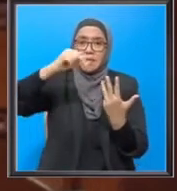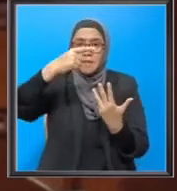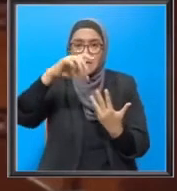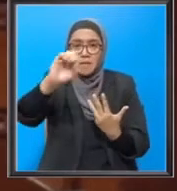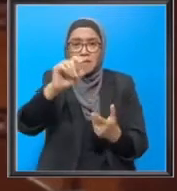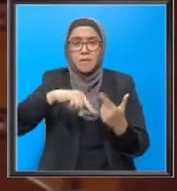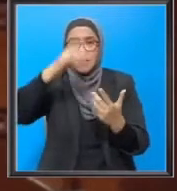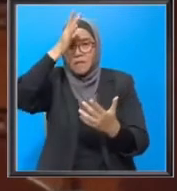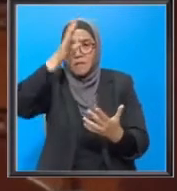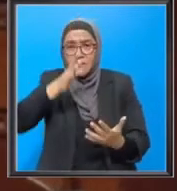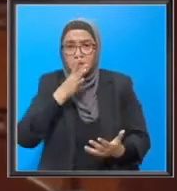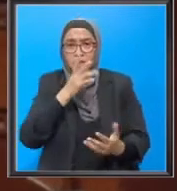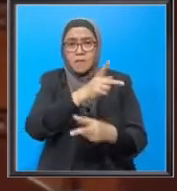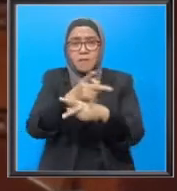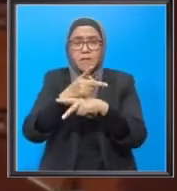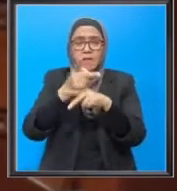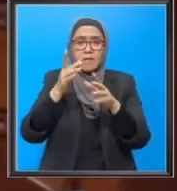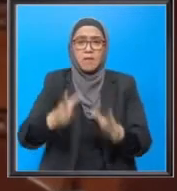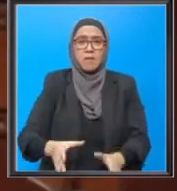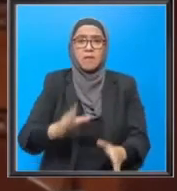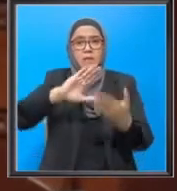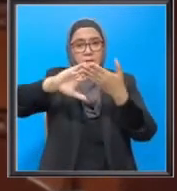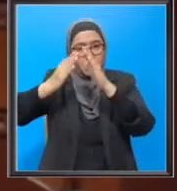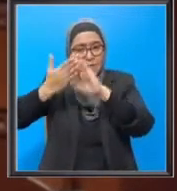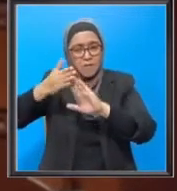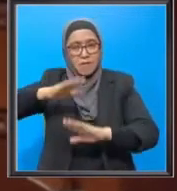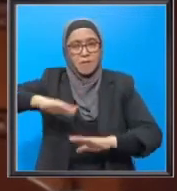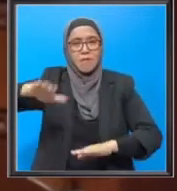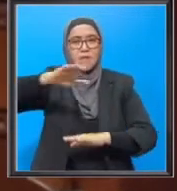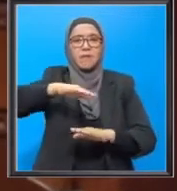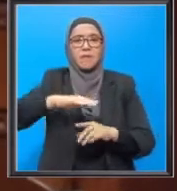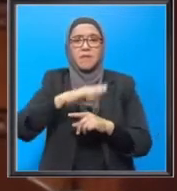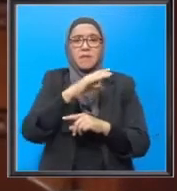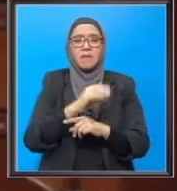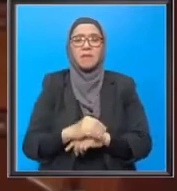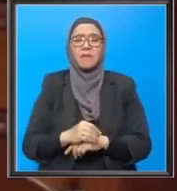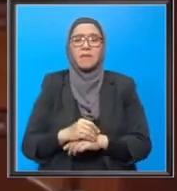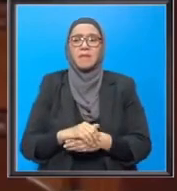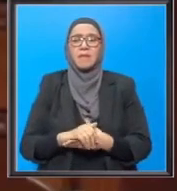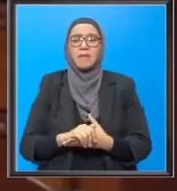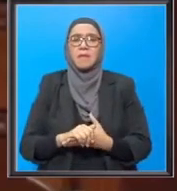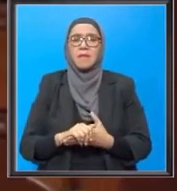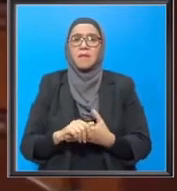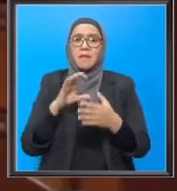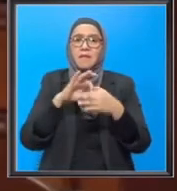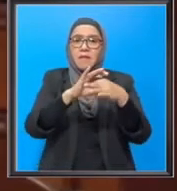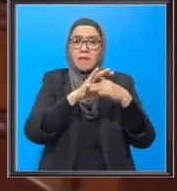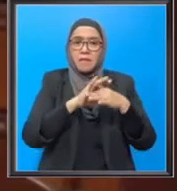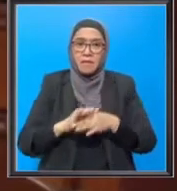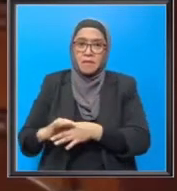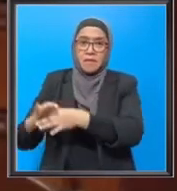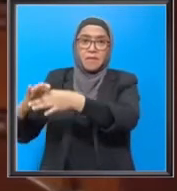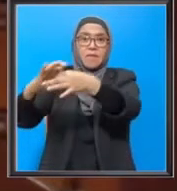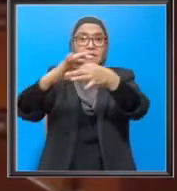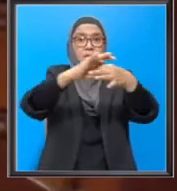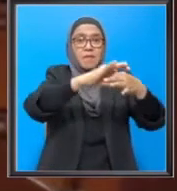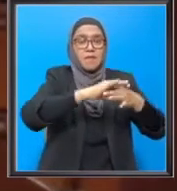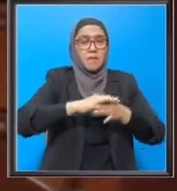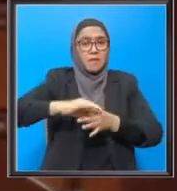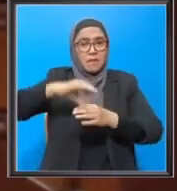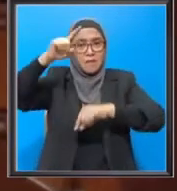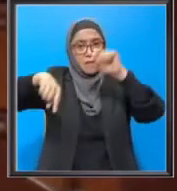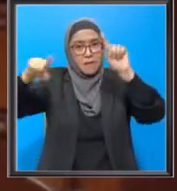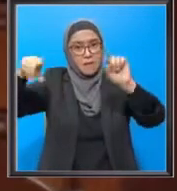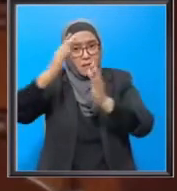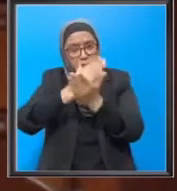enjoy ibubapa penjaga kanak-kanak community setempat dan masyarakat setempat bekerjasama daripada berbagai PH merupakan